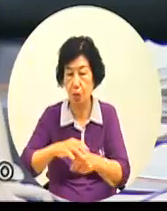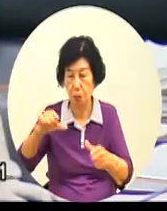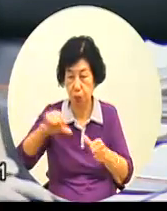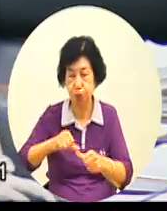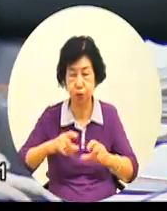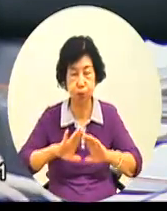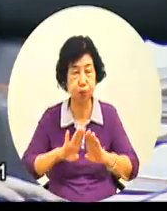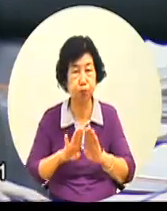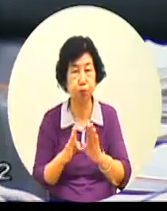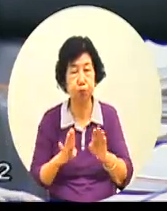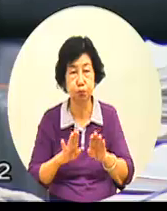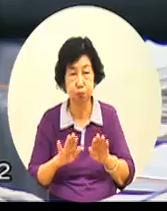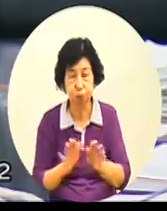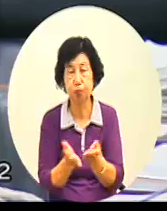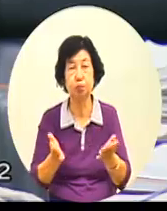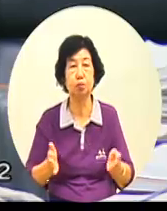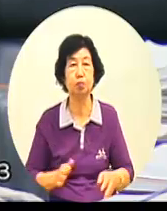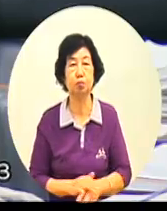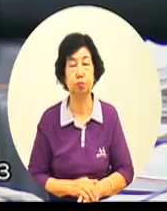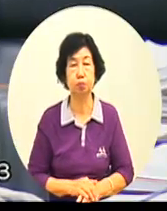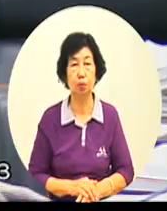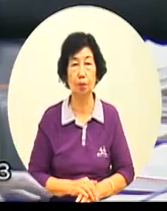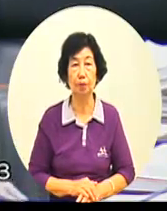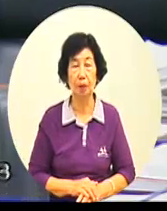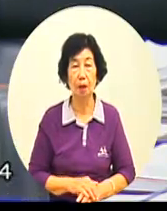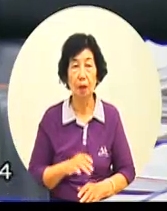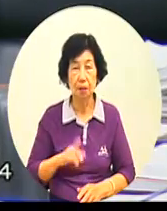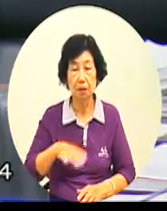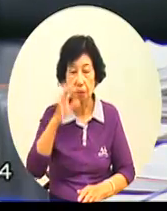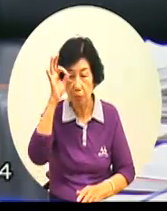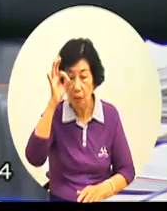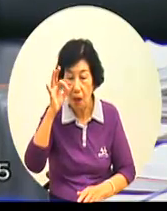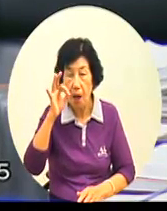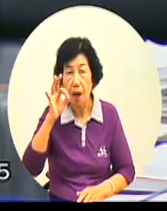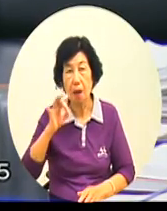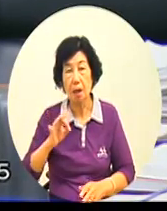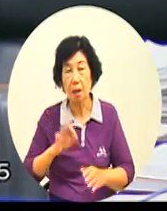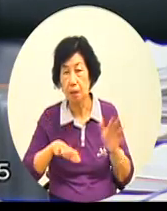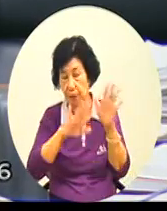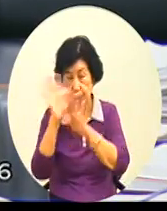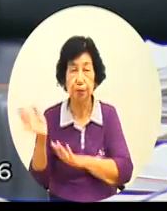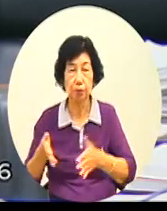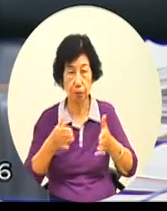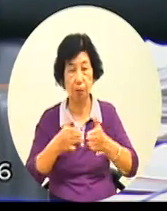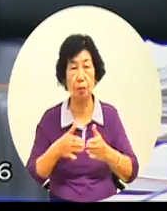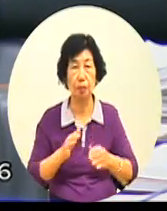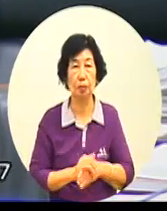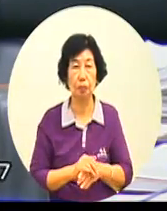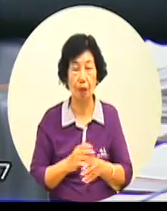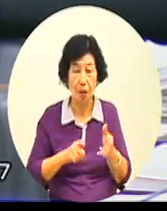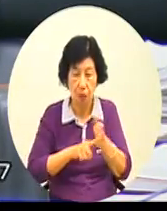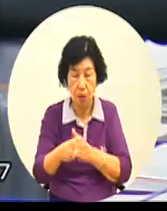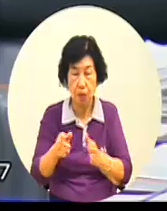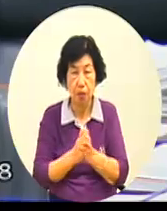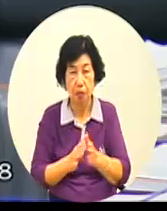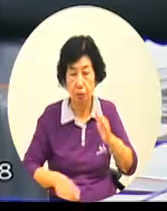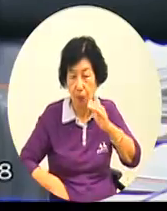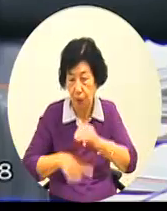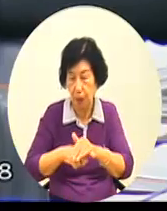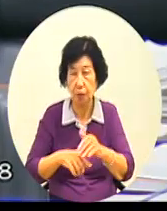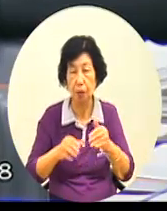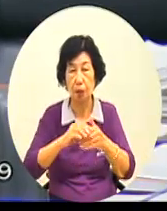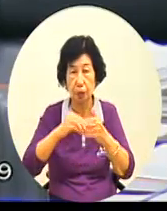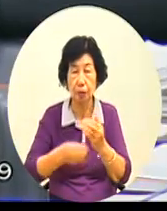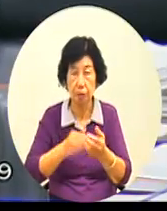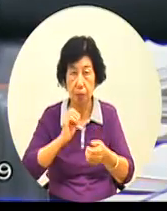那但是呢，要开罚，其实我觉得也要看情形。如果他今天是一个直接的违规，比方说